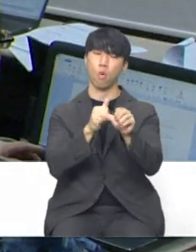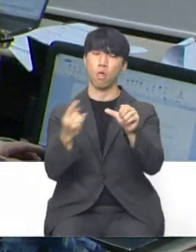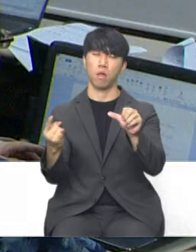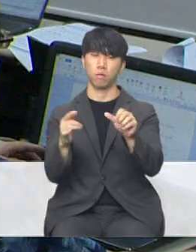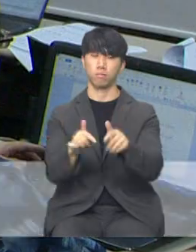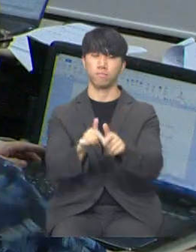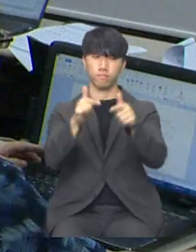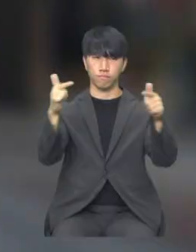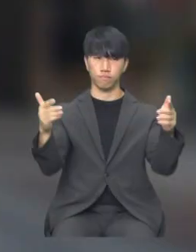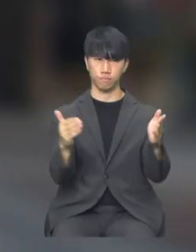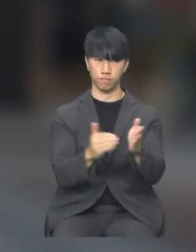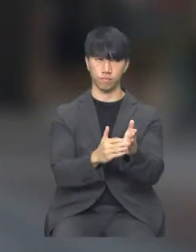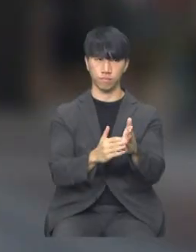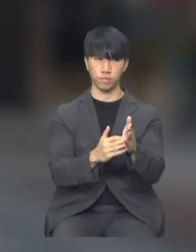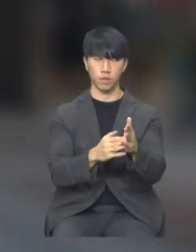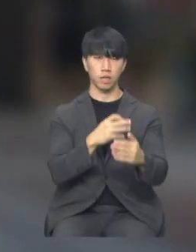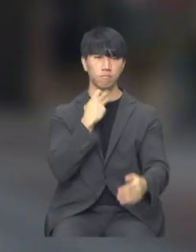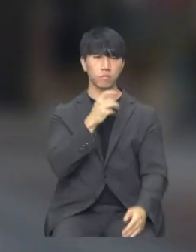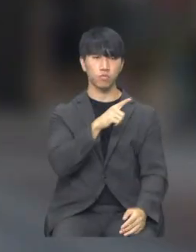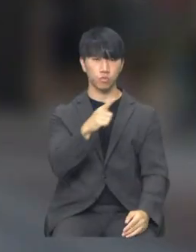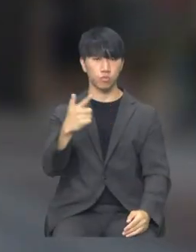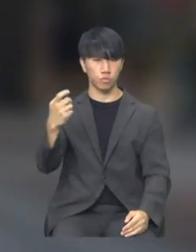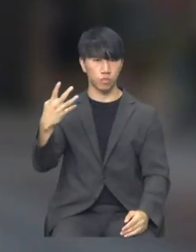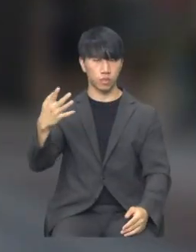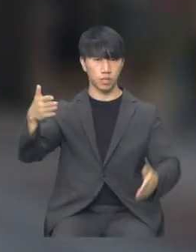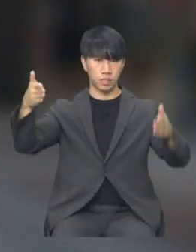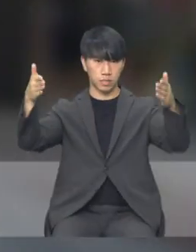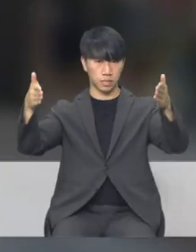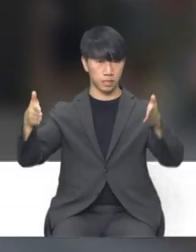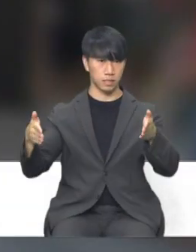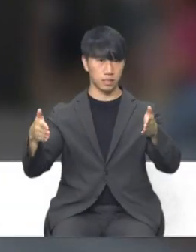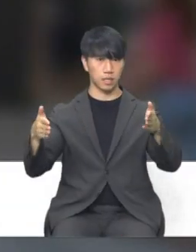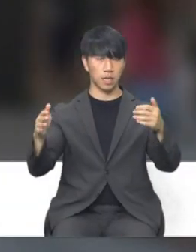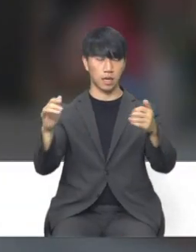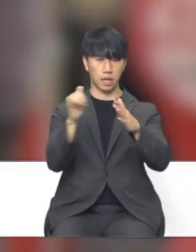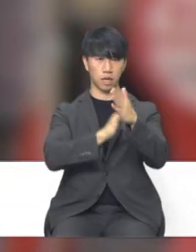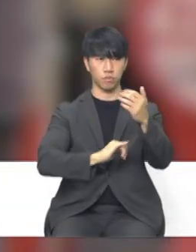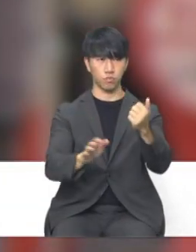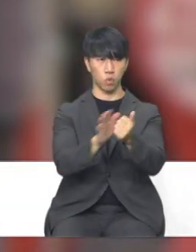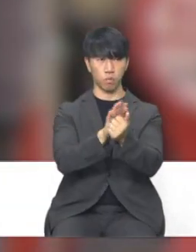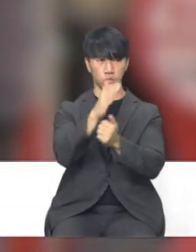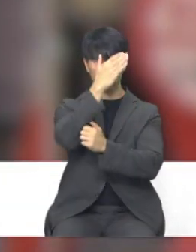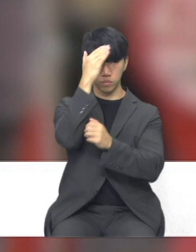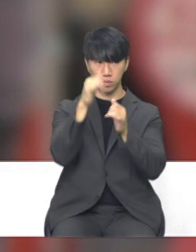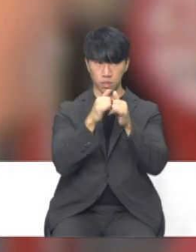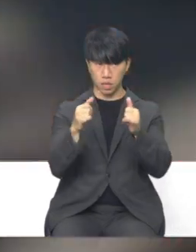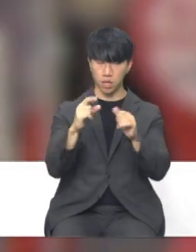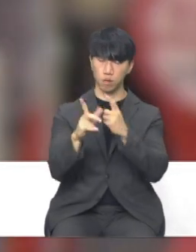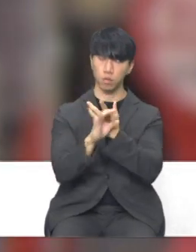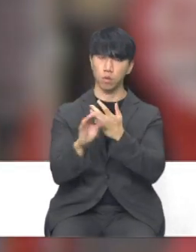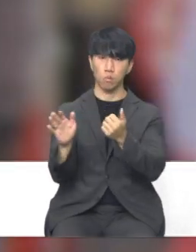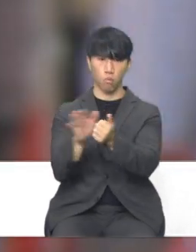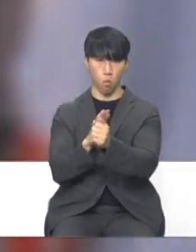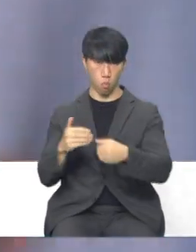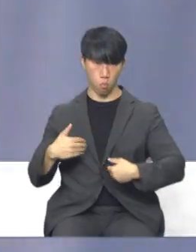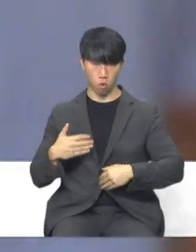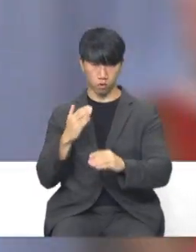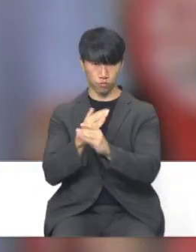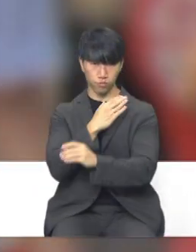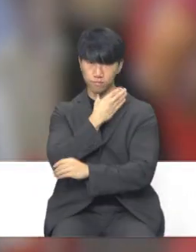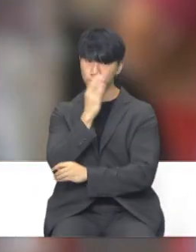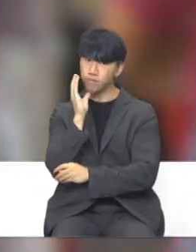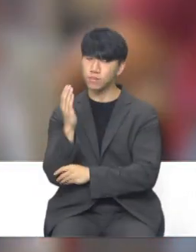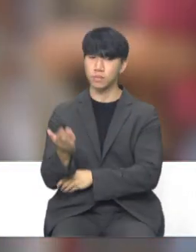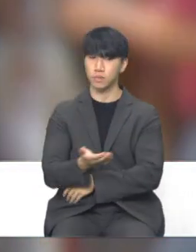늘렸습니다. 13세부터 64세까지 가족 돌봄 청년이나 돌봄이 필요한 중장년층을 대상으로